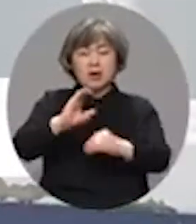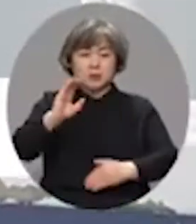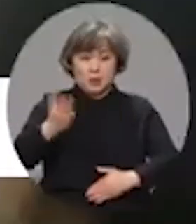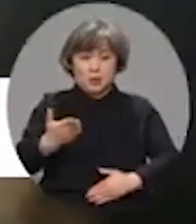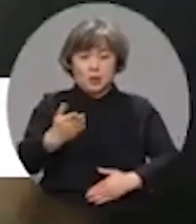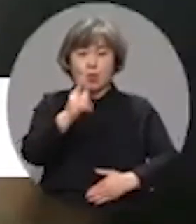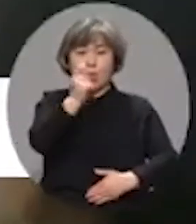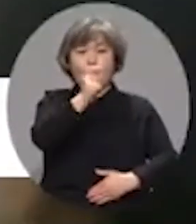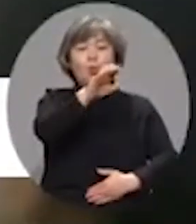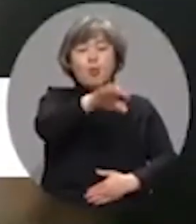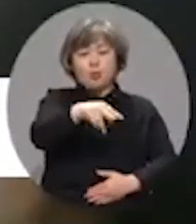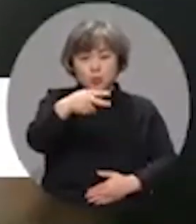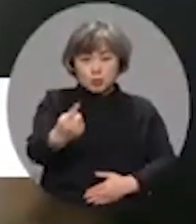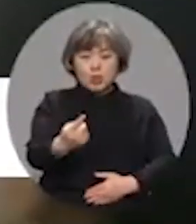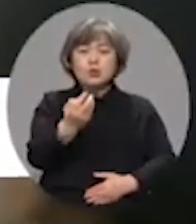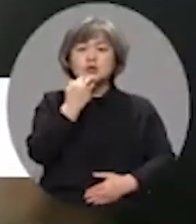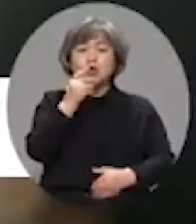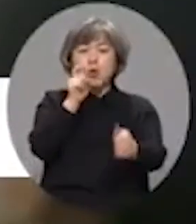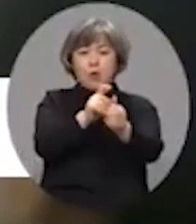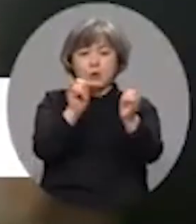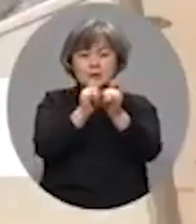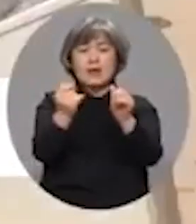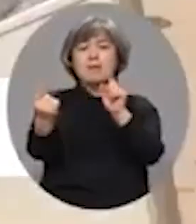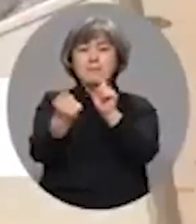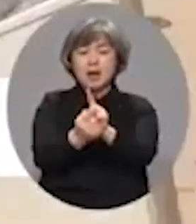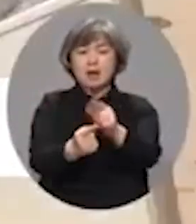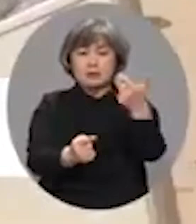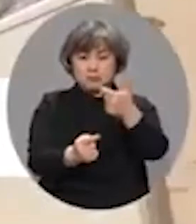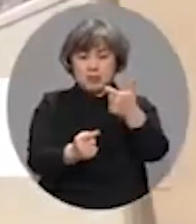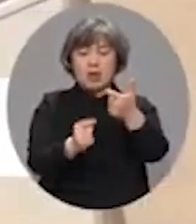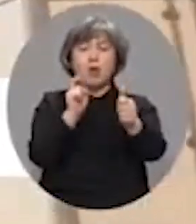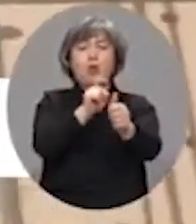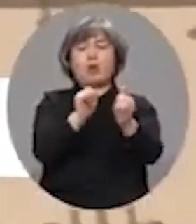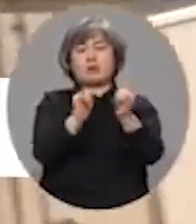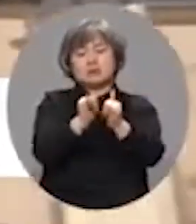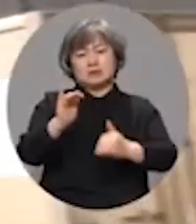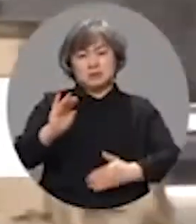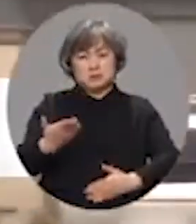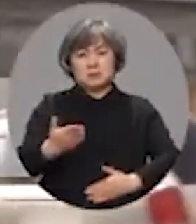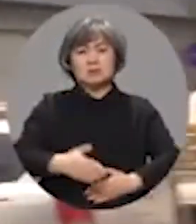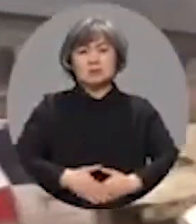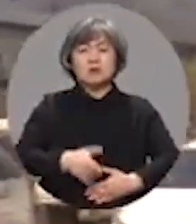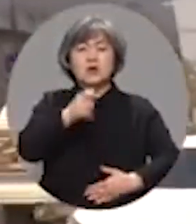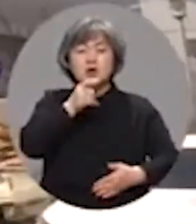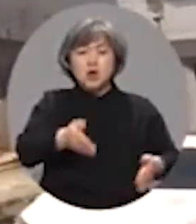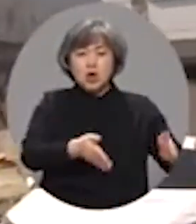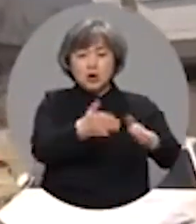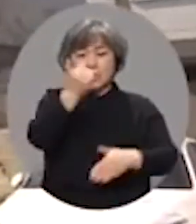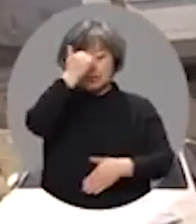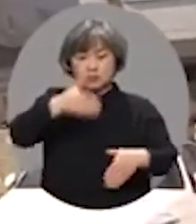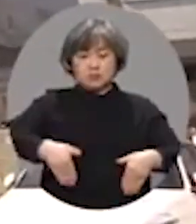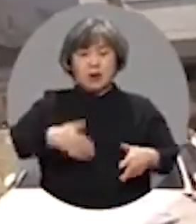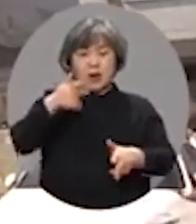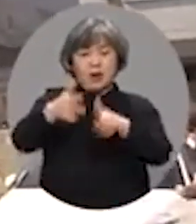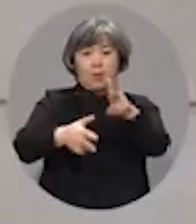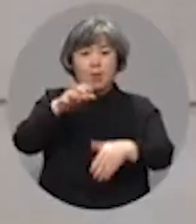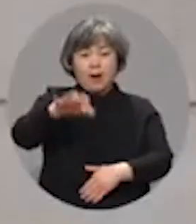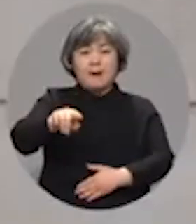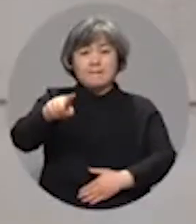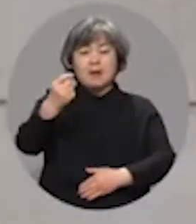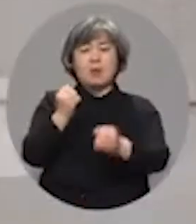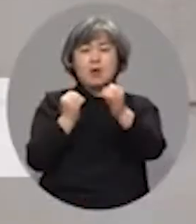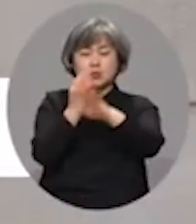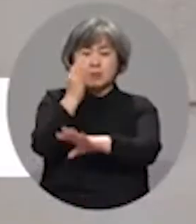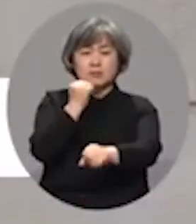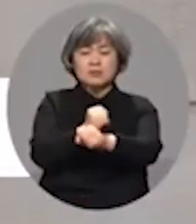고창에서 도 서울 확진 자와 만났던 60대가 확정됐습니다 경기와 충남 공장에서 각각 100명이 넘는